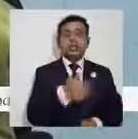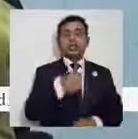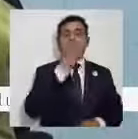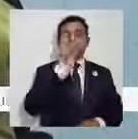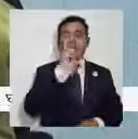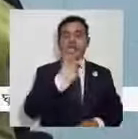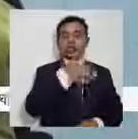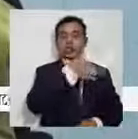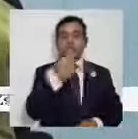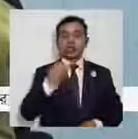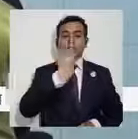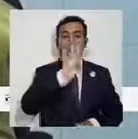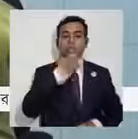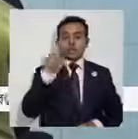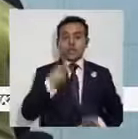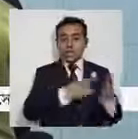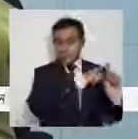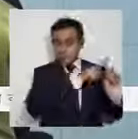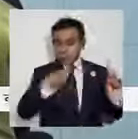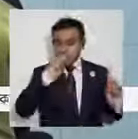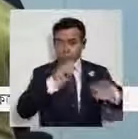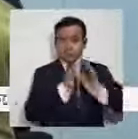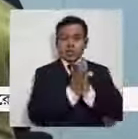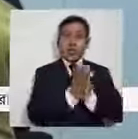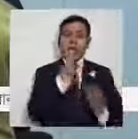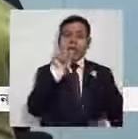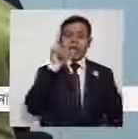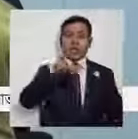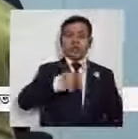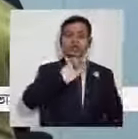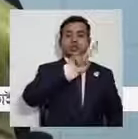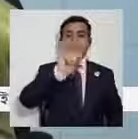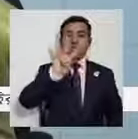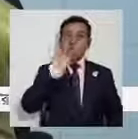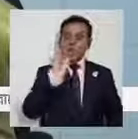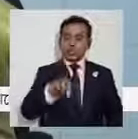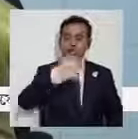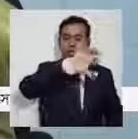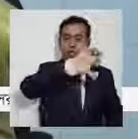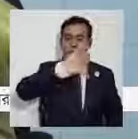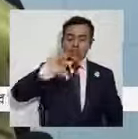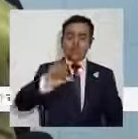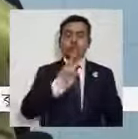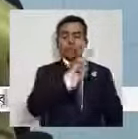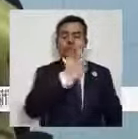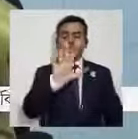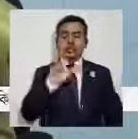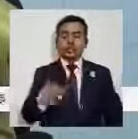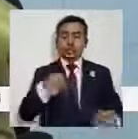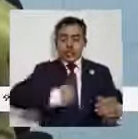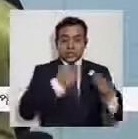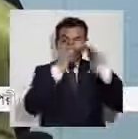1,14,925 জন হোম কোয়ারেন্টাইনে আছেন। প্রাতিষ্ঠানিক কোয়ারেন্টাইনে 174 জন এবং এ পর্যন্ত